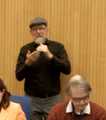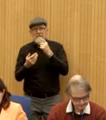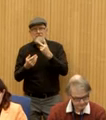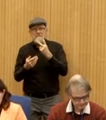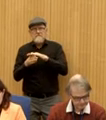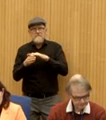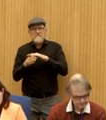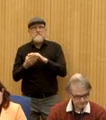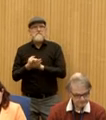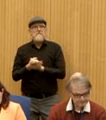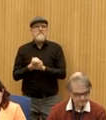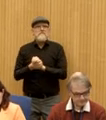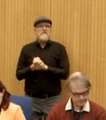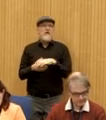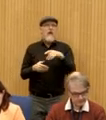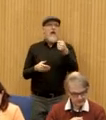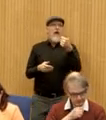ausgegrenzt.